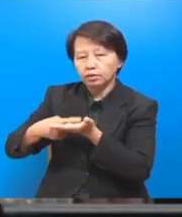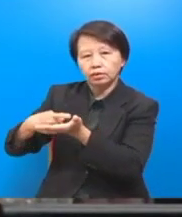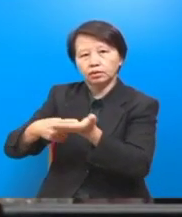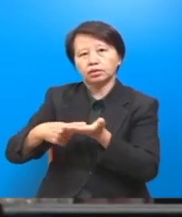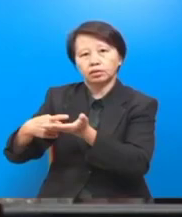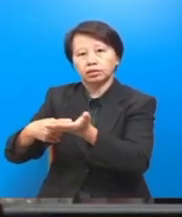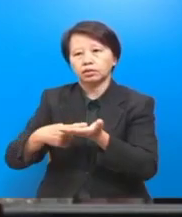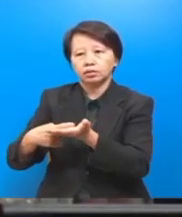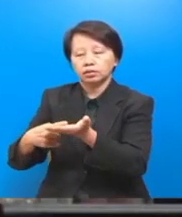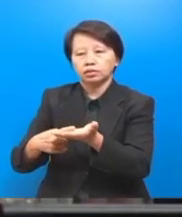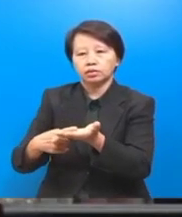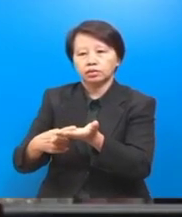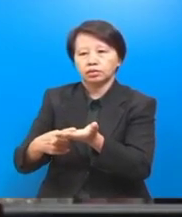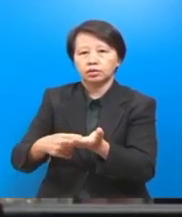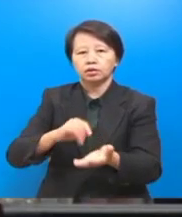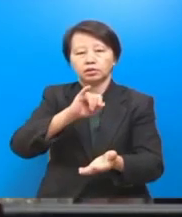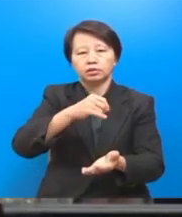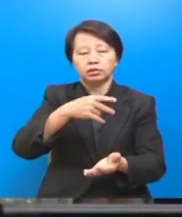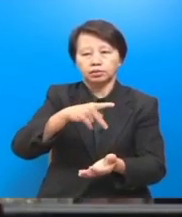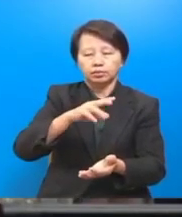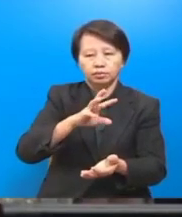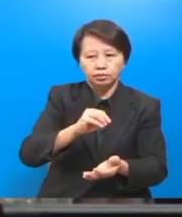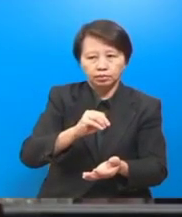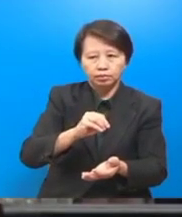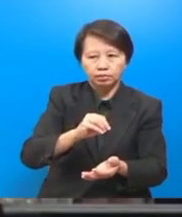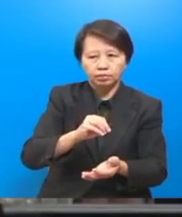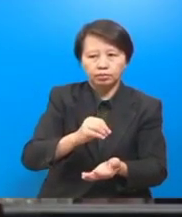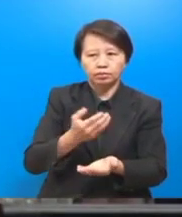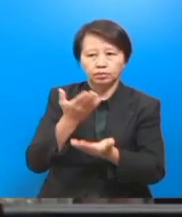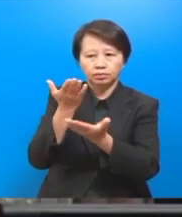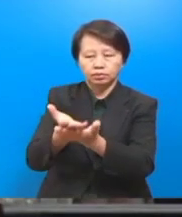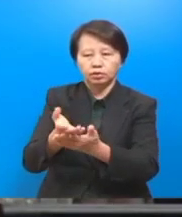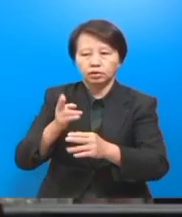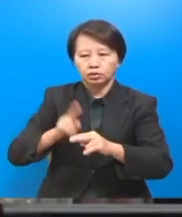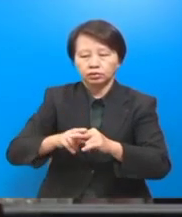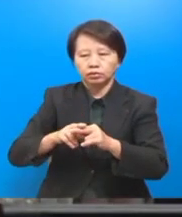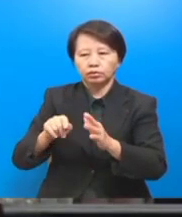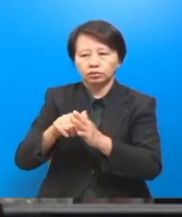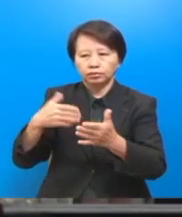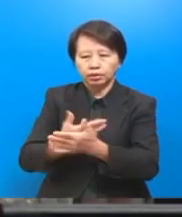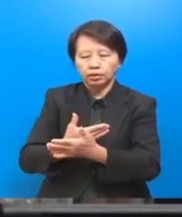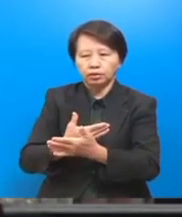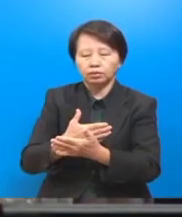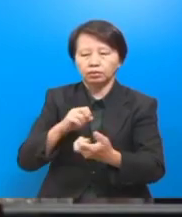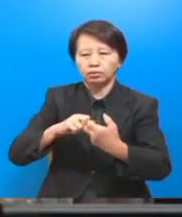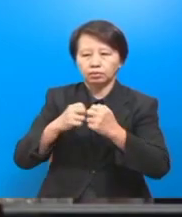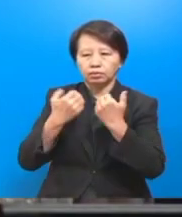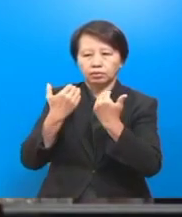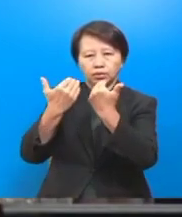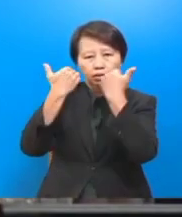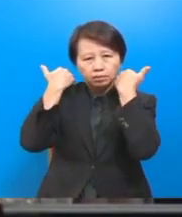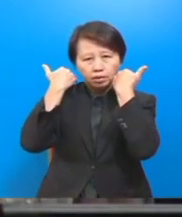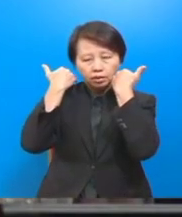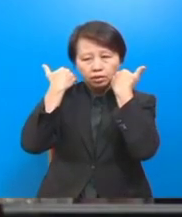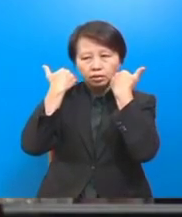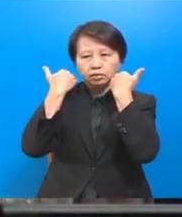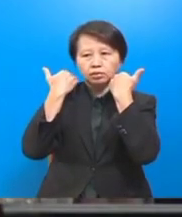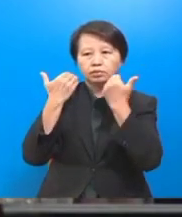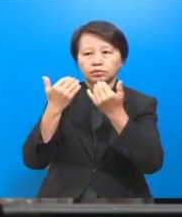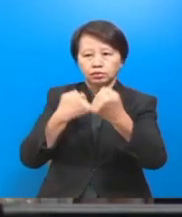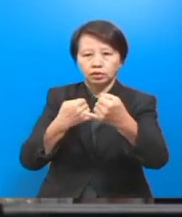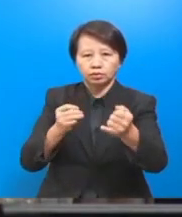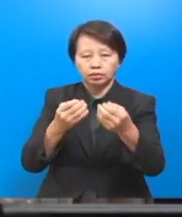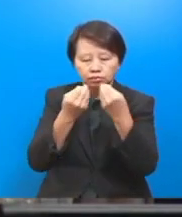jukkan djkpnl membentangkan kedudukan terkini pasaran buruh dan kadar pelaku pengangguran oleh jabatan